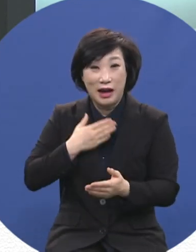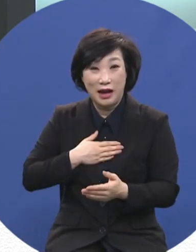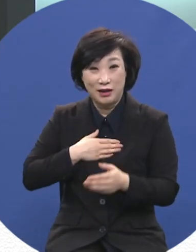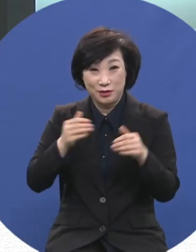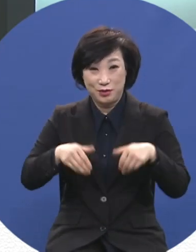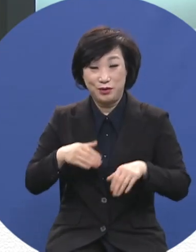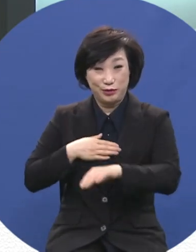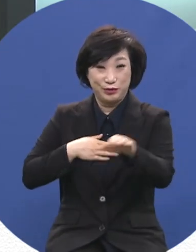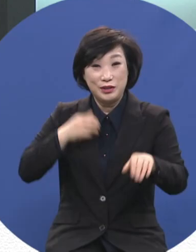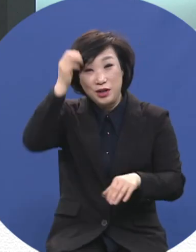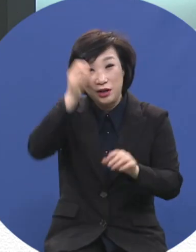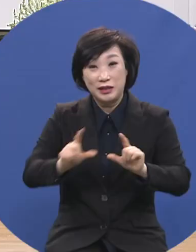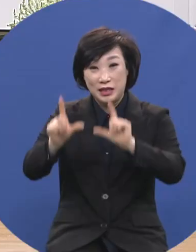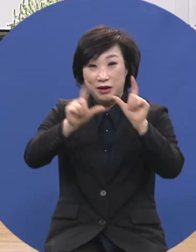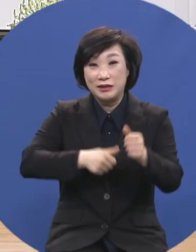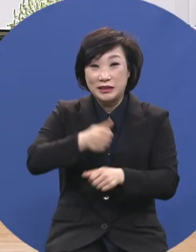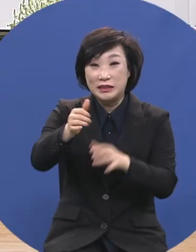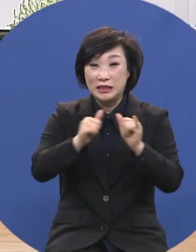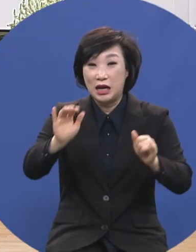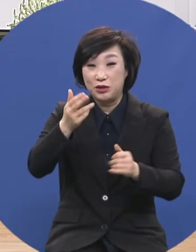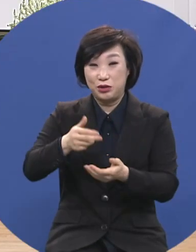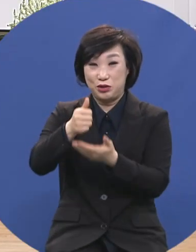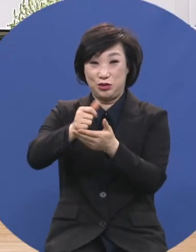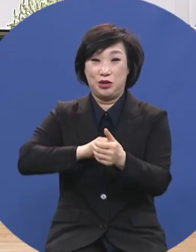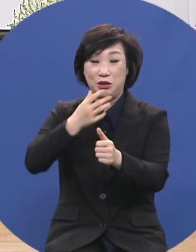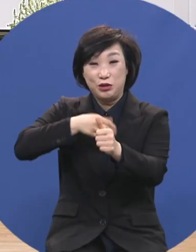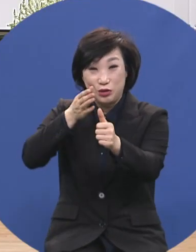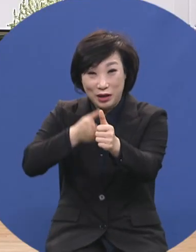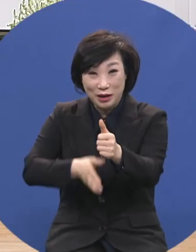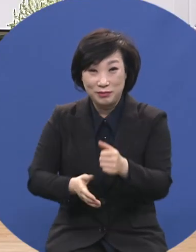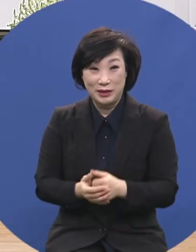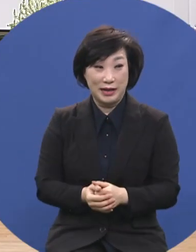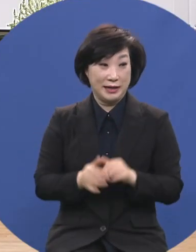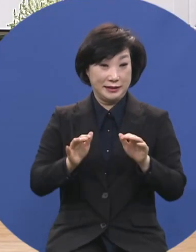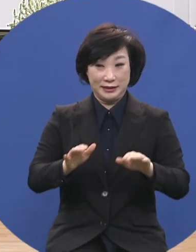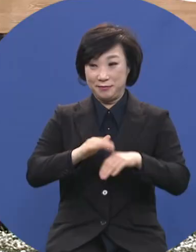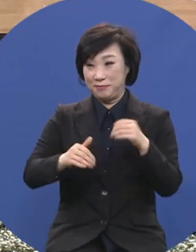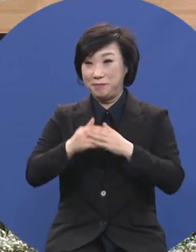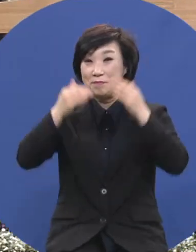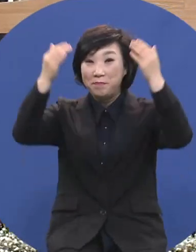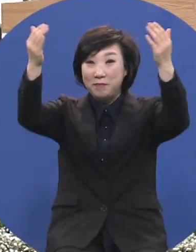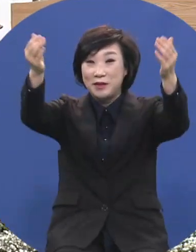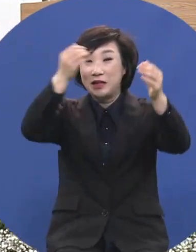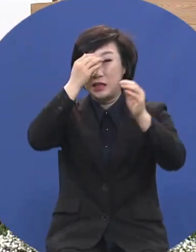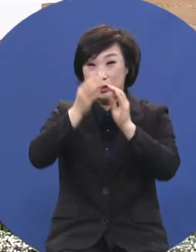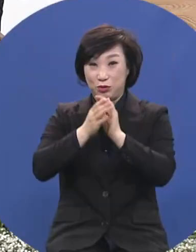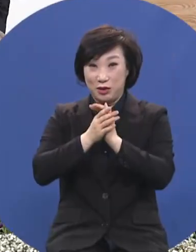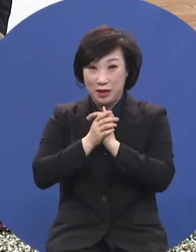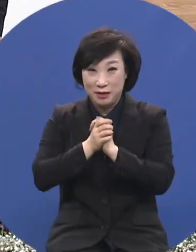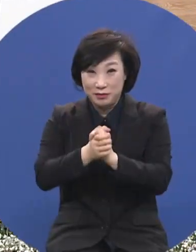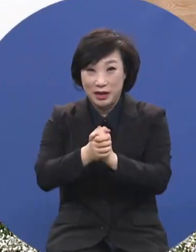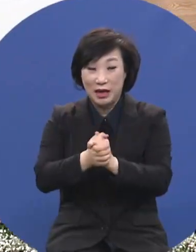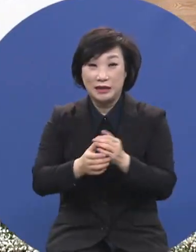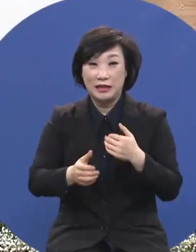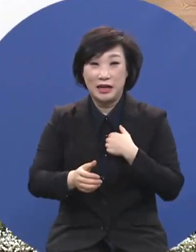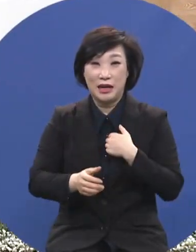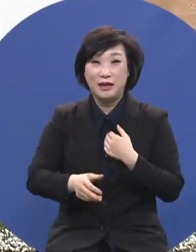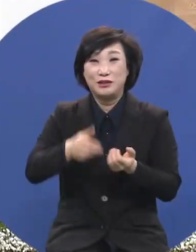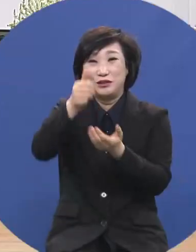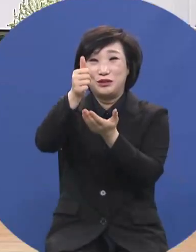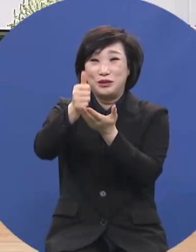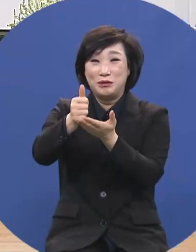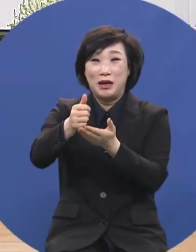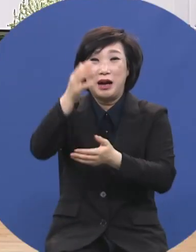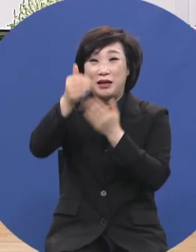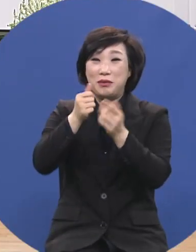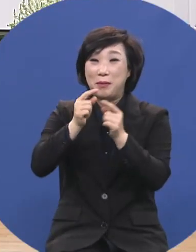생활의 승리자가 되기를 주님으로 축원합니다. 두 손 번쩍 들고 주님, 내가 하나님 말씀을